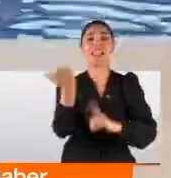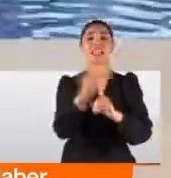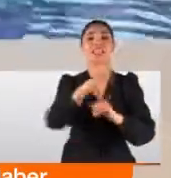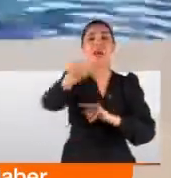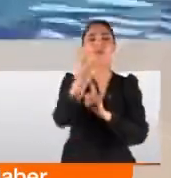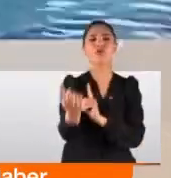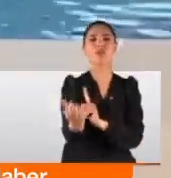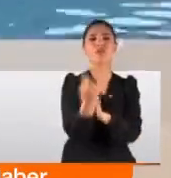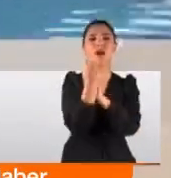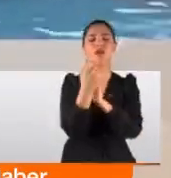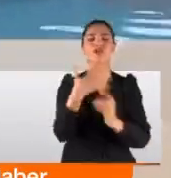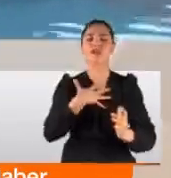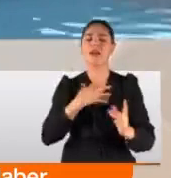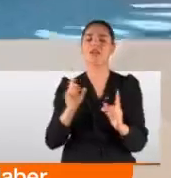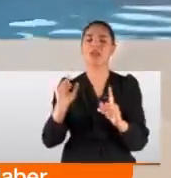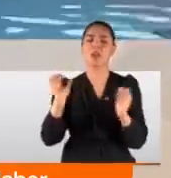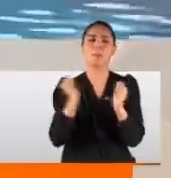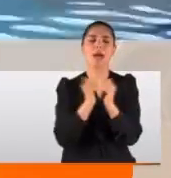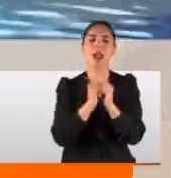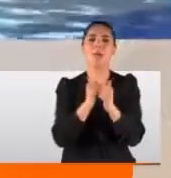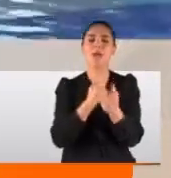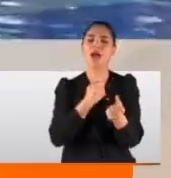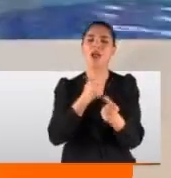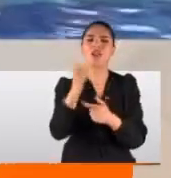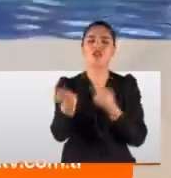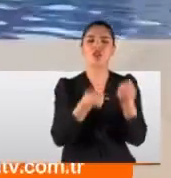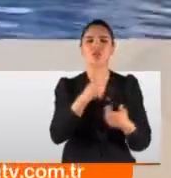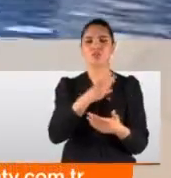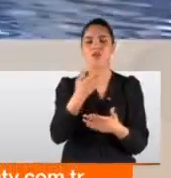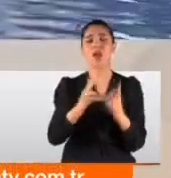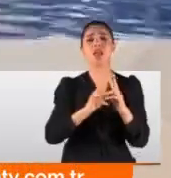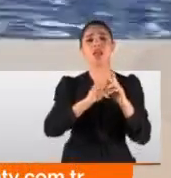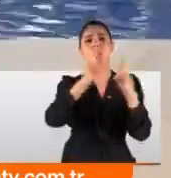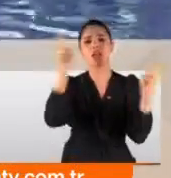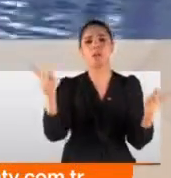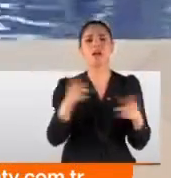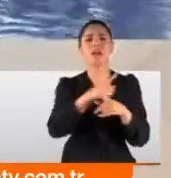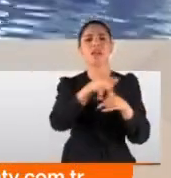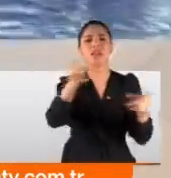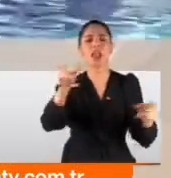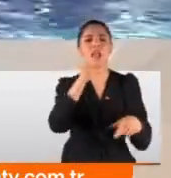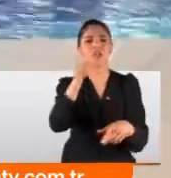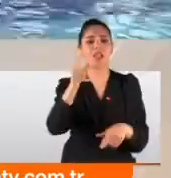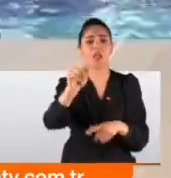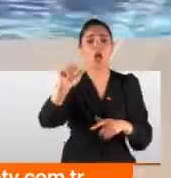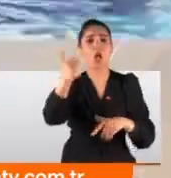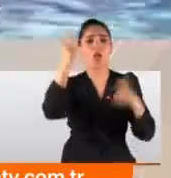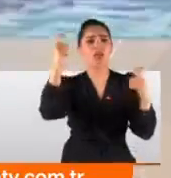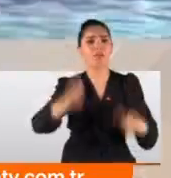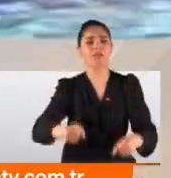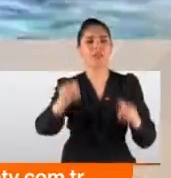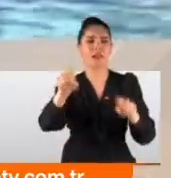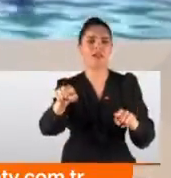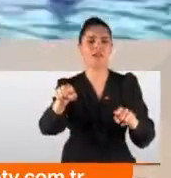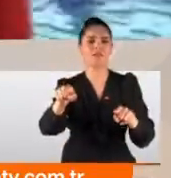darbecilere karşı bir arada hareket etti. Sabaha kadar silah sesleri dinmedi buradan. En kanlı mücadelenin verildiği noktalardan